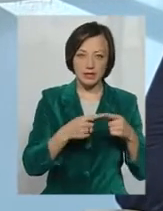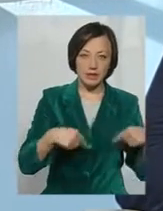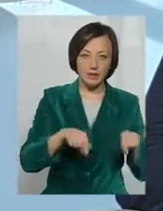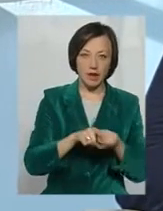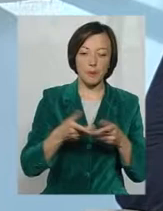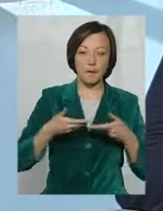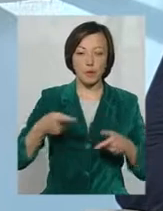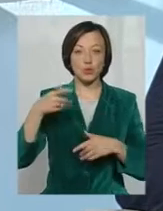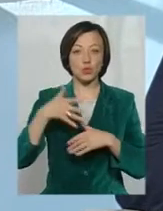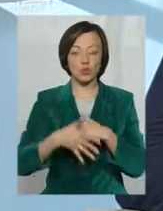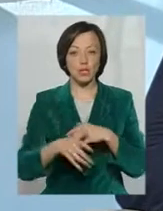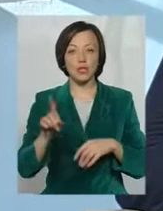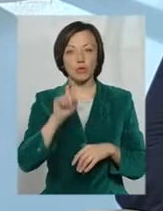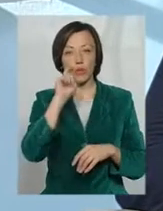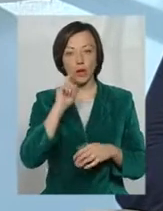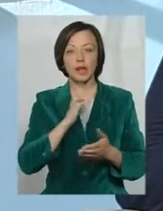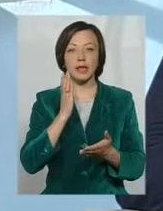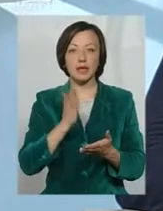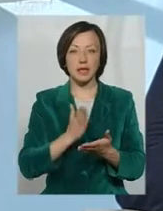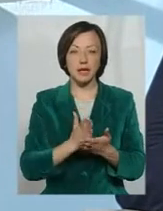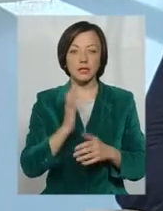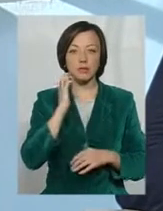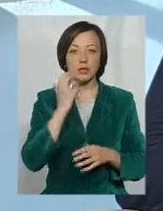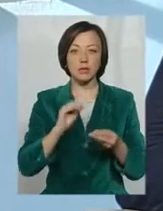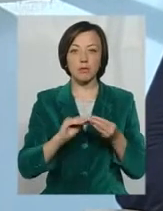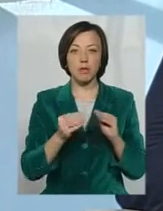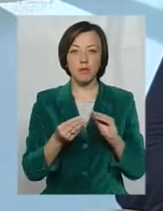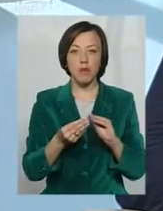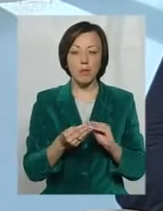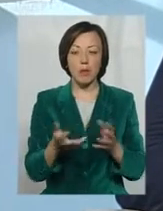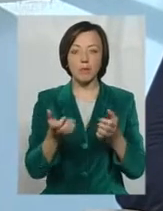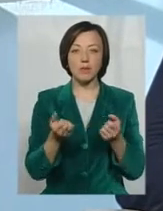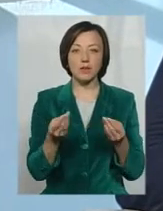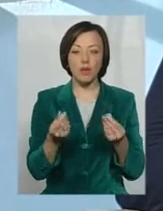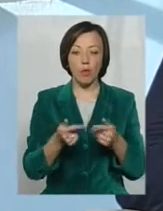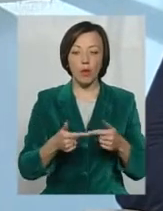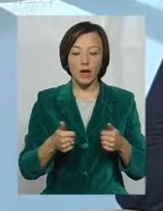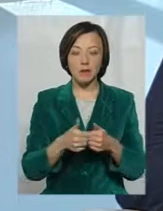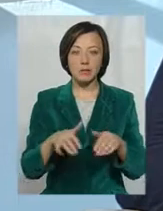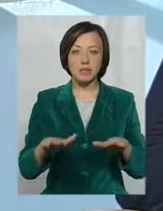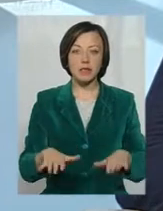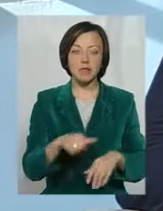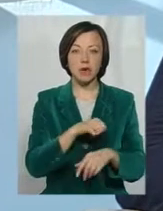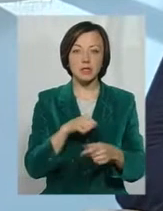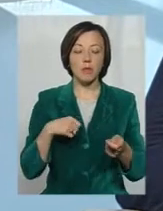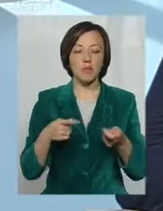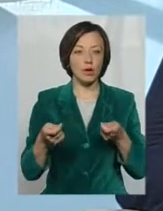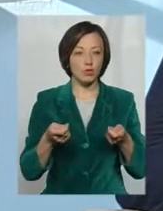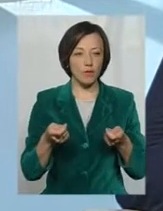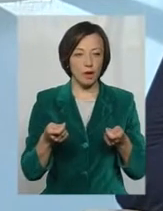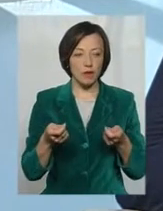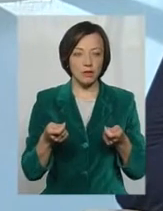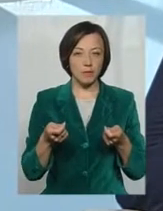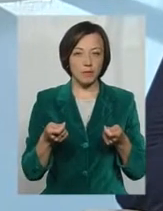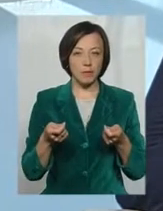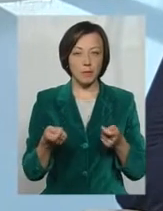що в Україні є доволі серйозна проблема в отриманні фінансування органами місцевого самоврядування. В той же